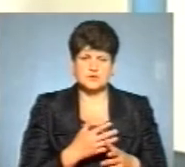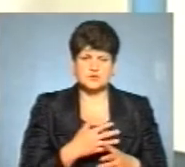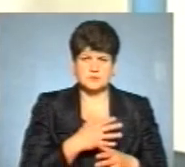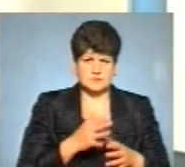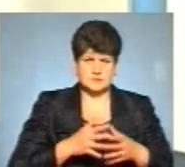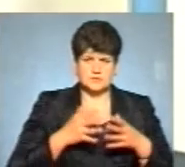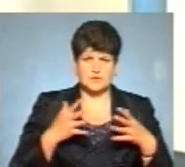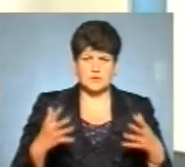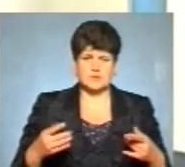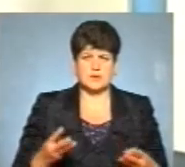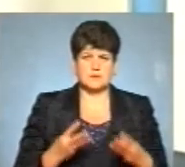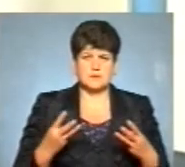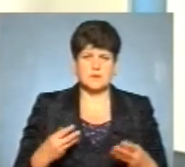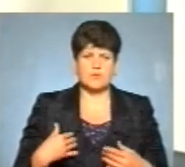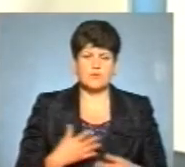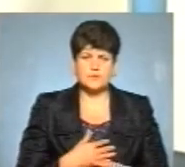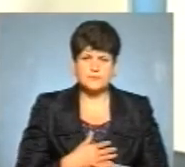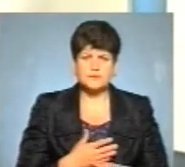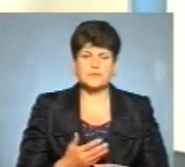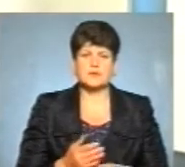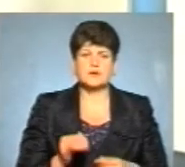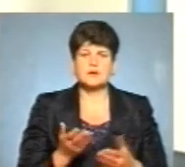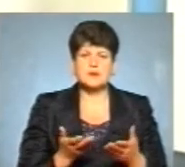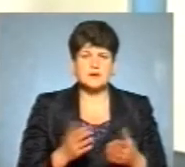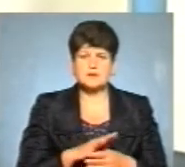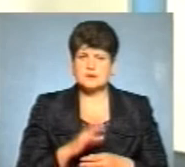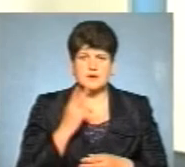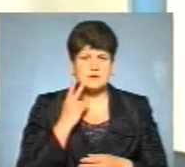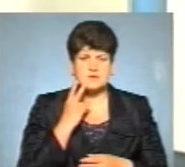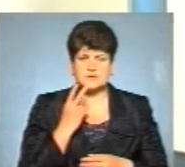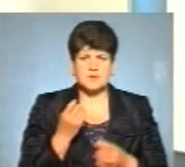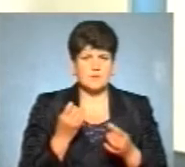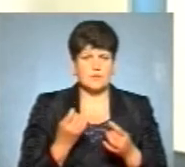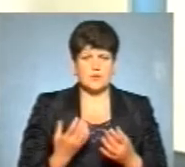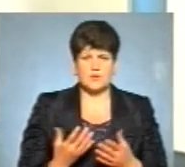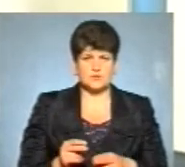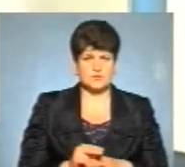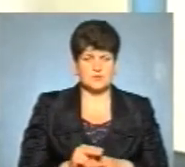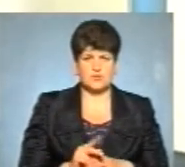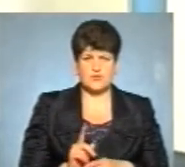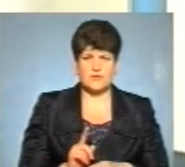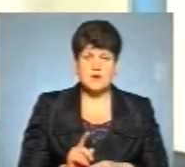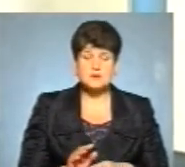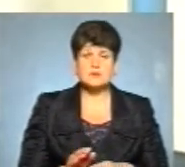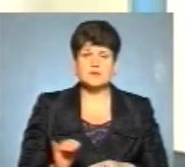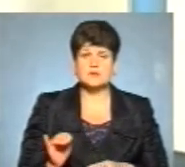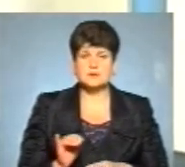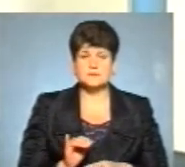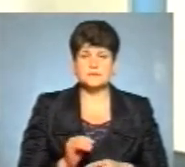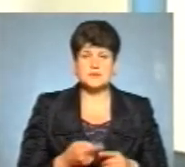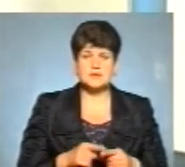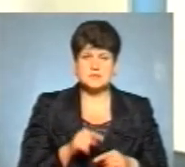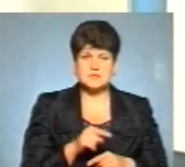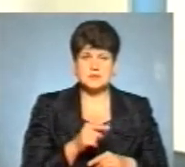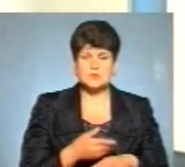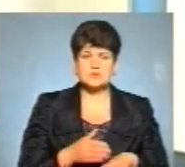пневмонії, які не завжди дуже просто вилікувати. Ці